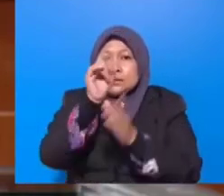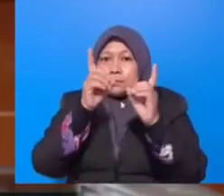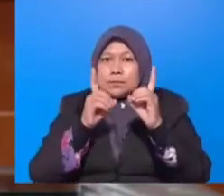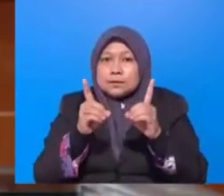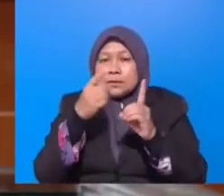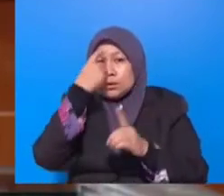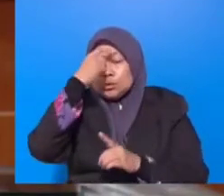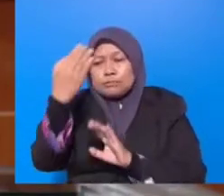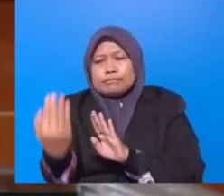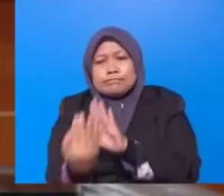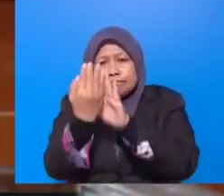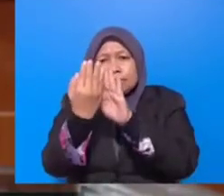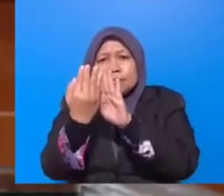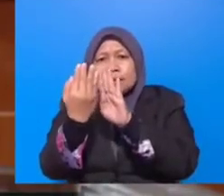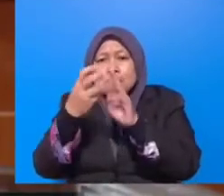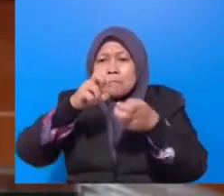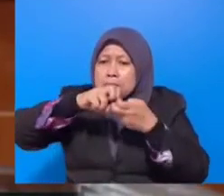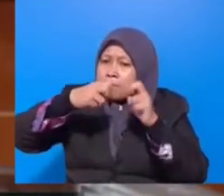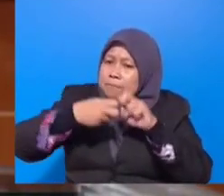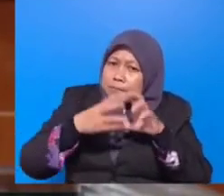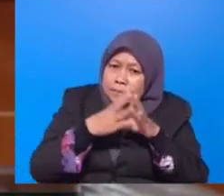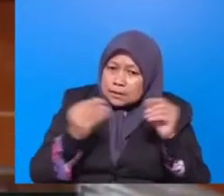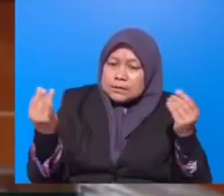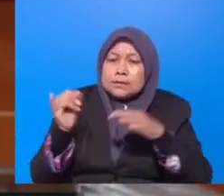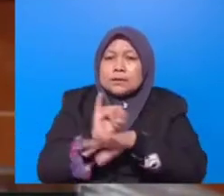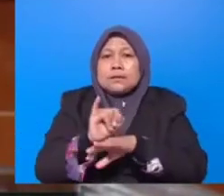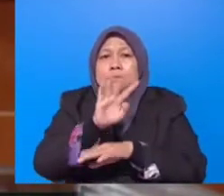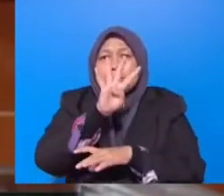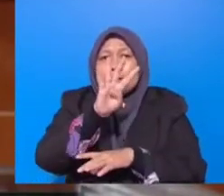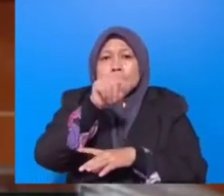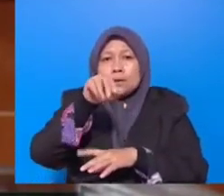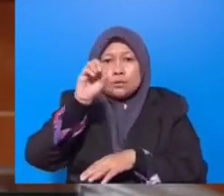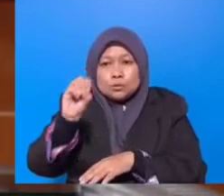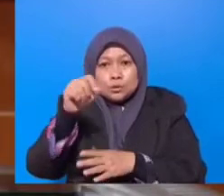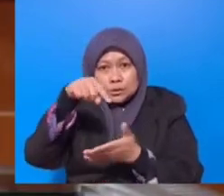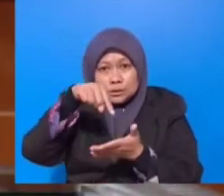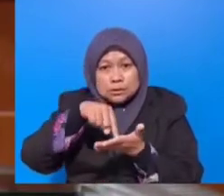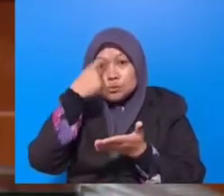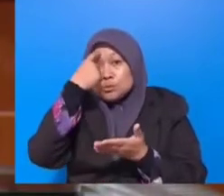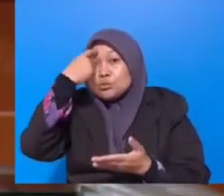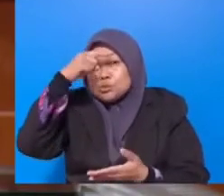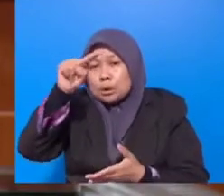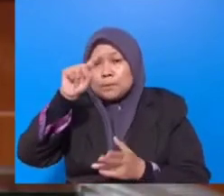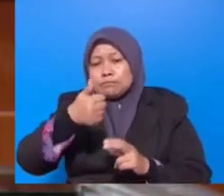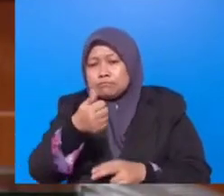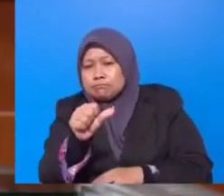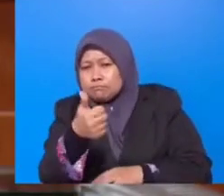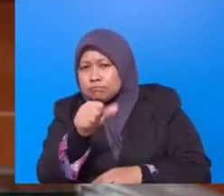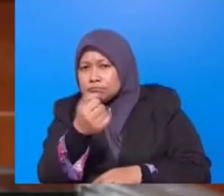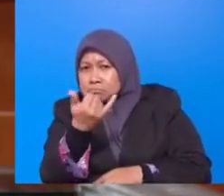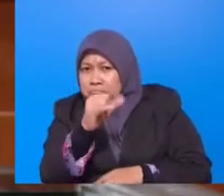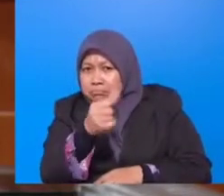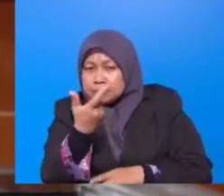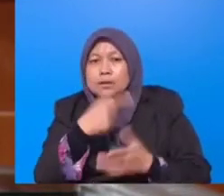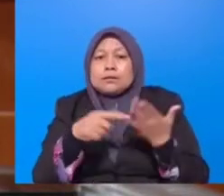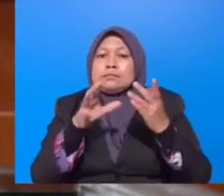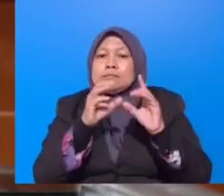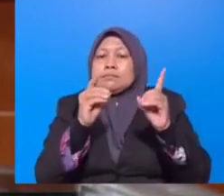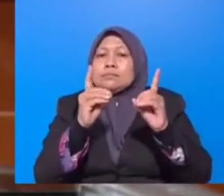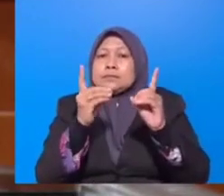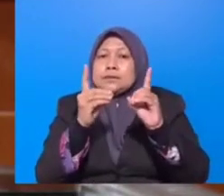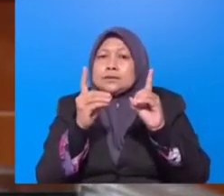pendidikan dalam depan ini revolusi penyesuaian empat komponen kosong ini bagi menilai tahap kesediaan institusi